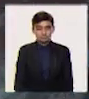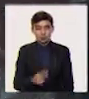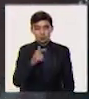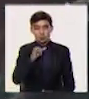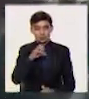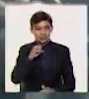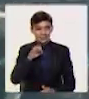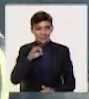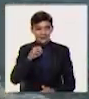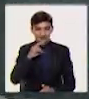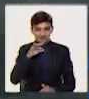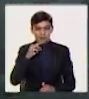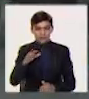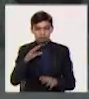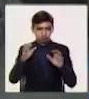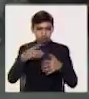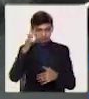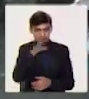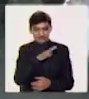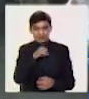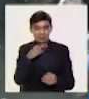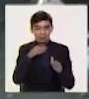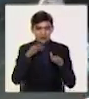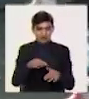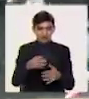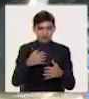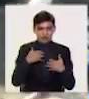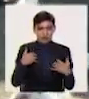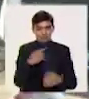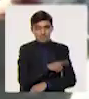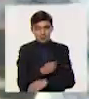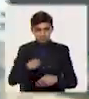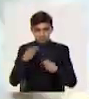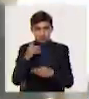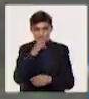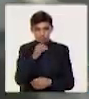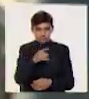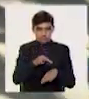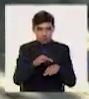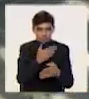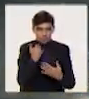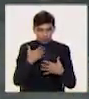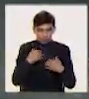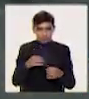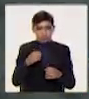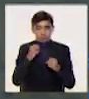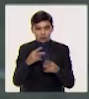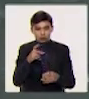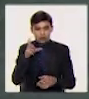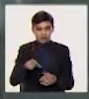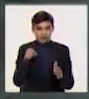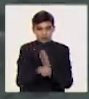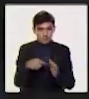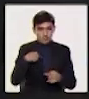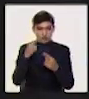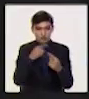Гусениковтар отбасы тәркілеп әкетпекші болған қорадағы құстардың бірінде мал дәрігерлерінің қолына бермеді. Олар ауырмаған құстарын адам қолымен өлтіруге қарсымыз